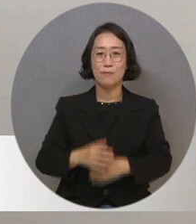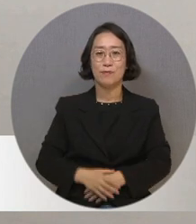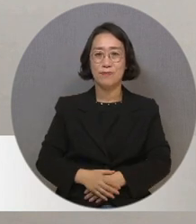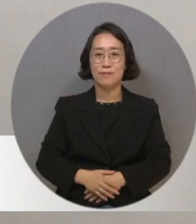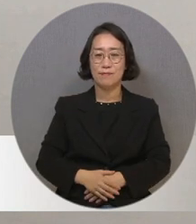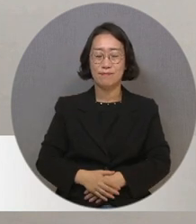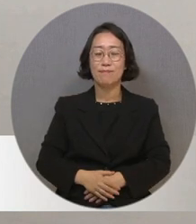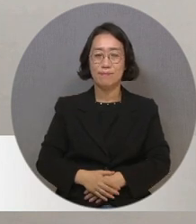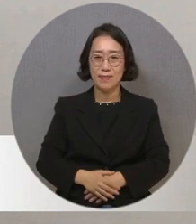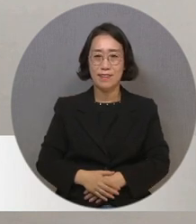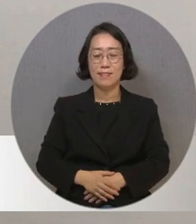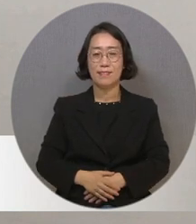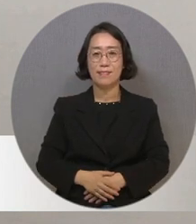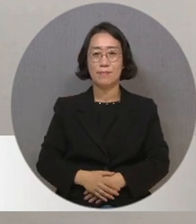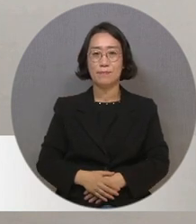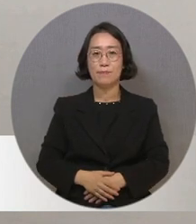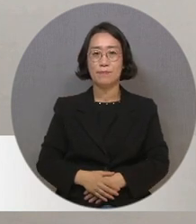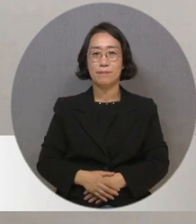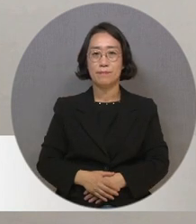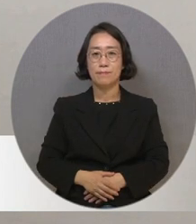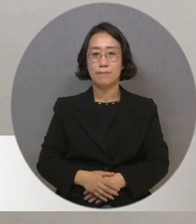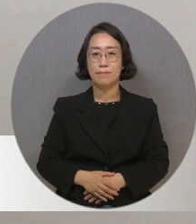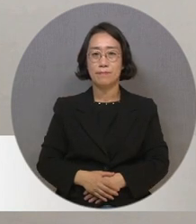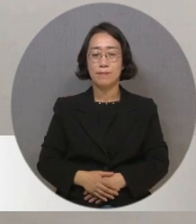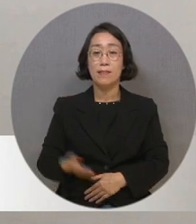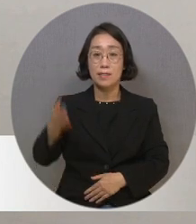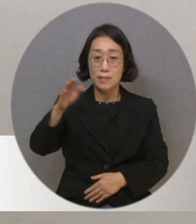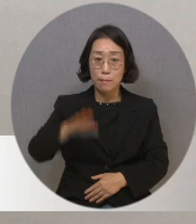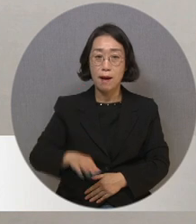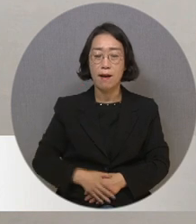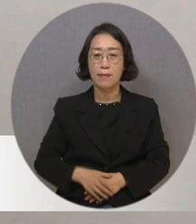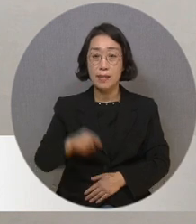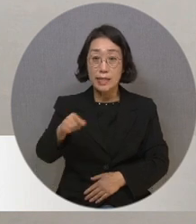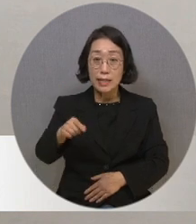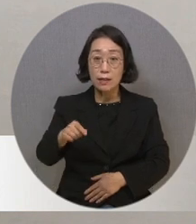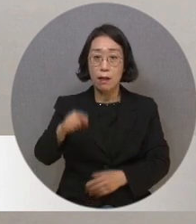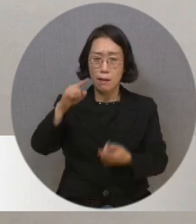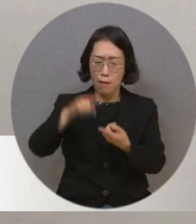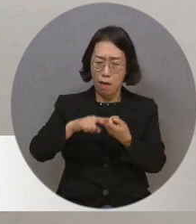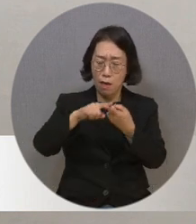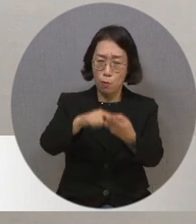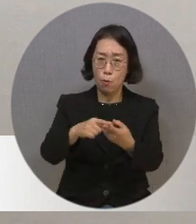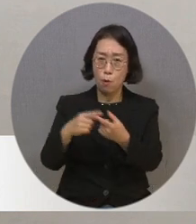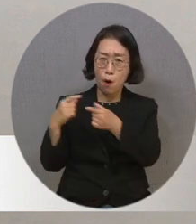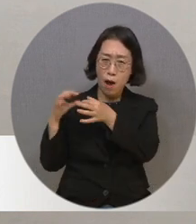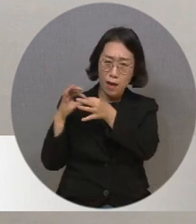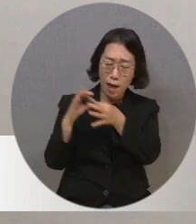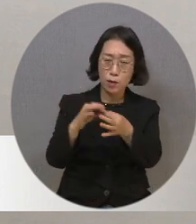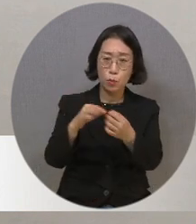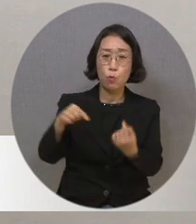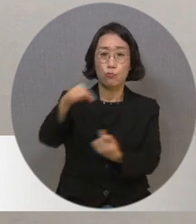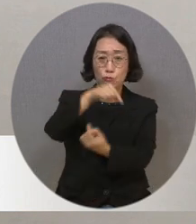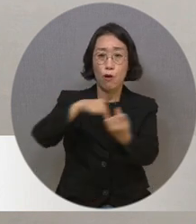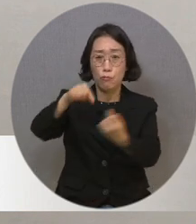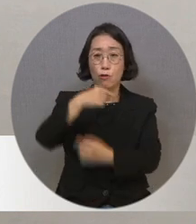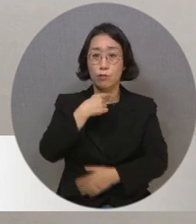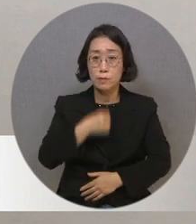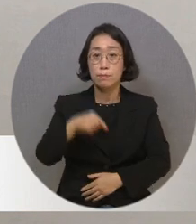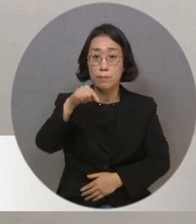것이었지 않았을까 하는 생각을 합니다. 그렇지만 이제 이 제도가 앞으로도 지속 가능하게 하기